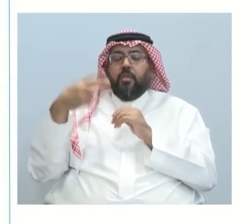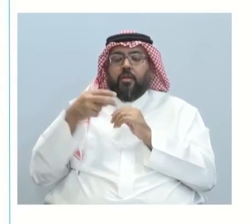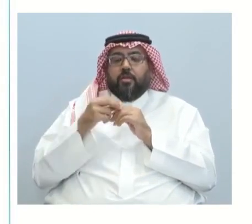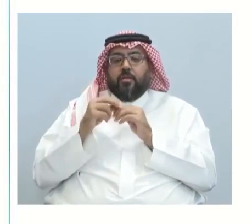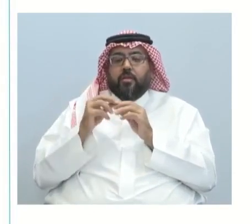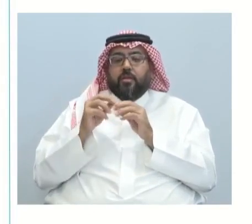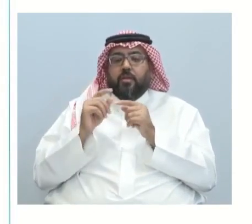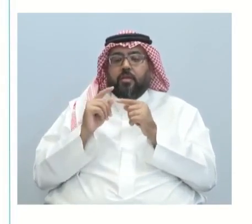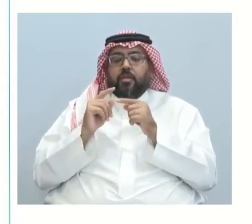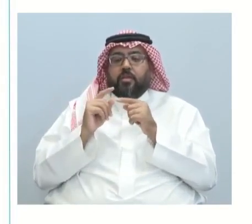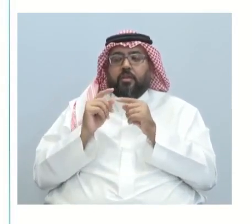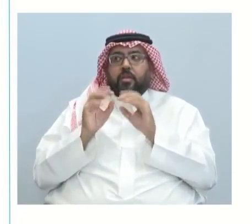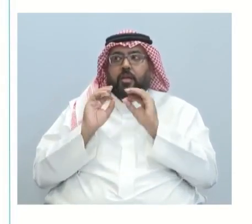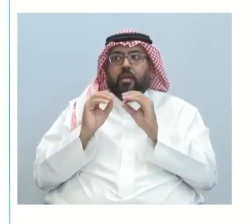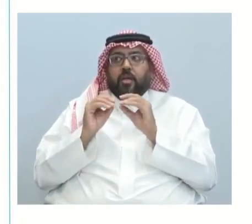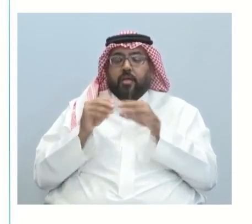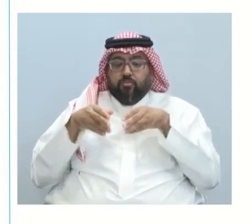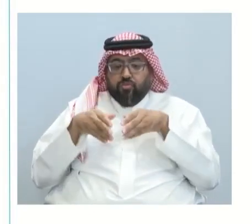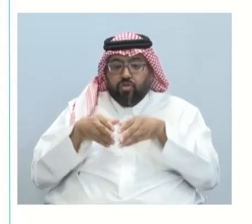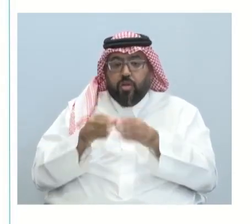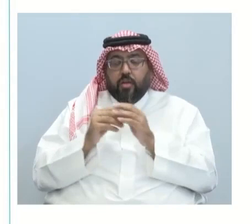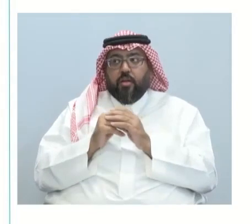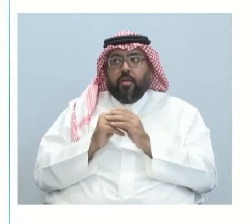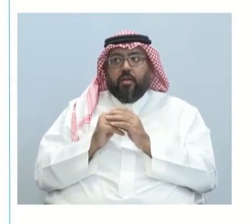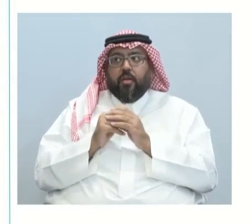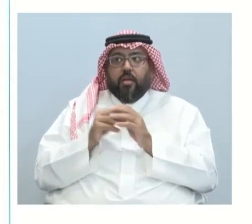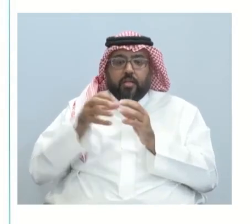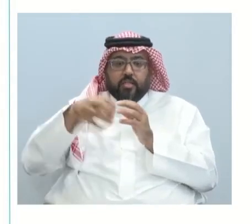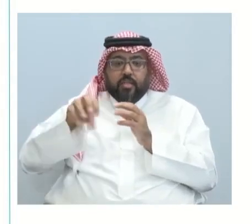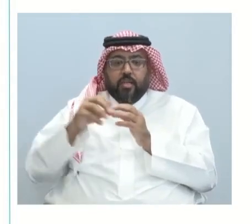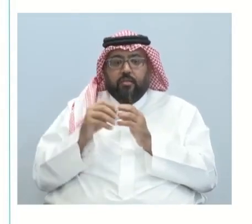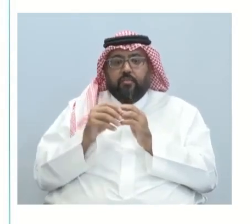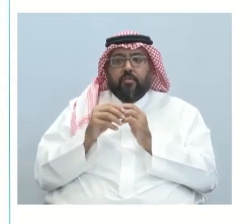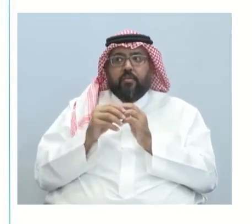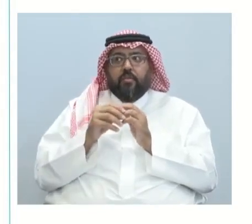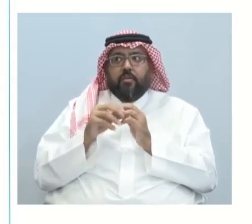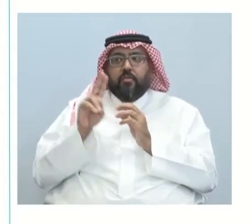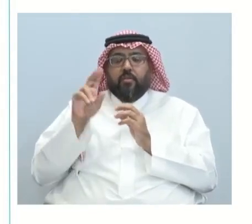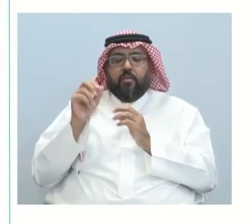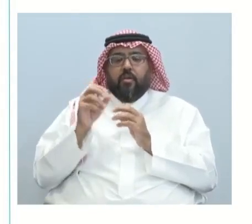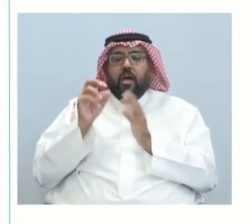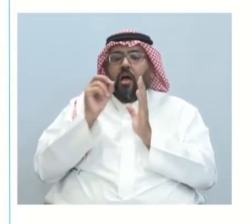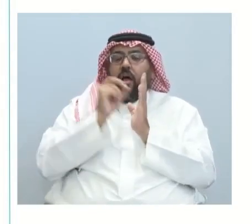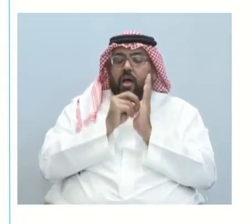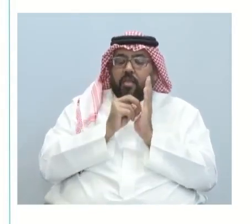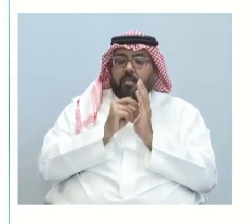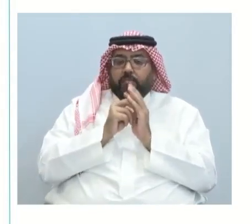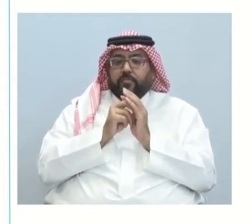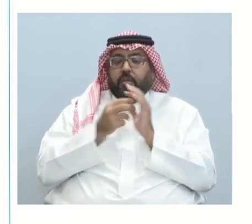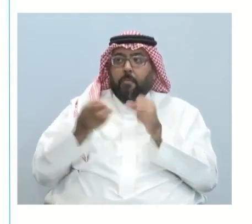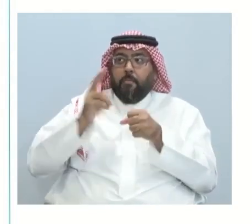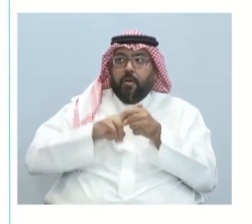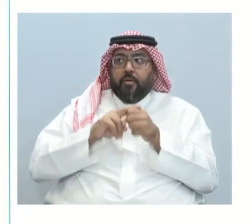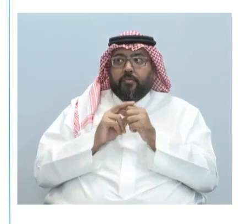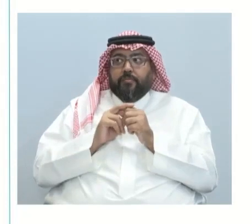ان لديها زوج من الالكترونات فهي سوف تشارك فيه فهي سوف تصنف على انها ايش تصنف على انها قاعده ولو تجي ترجع